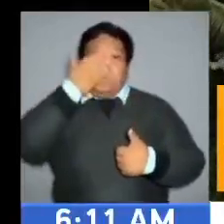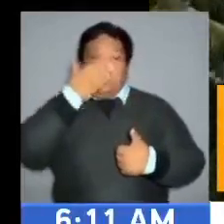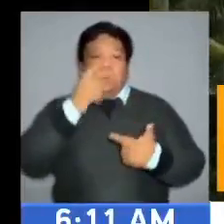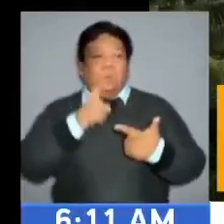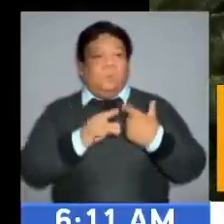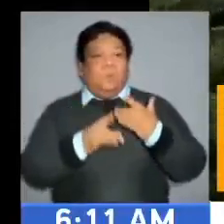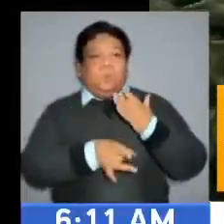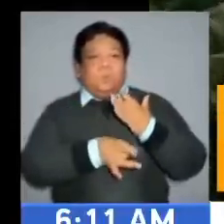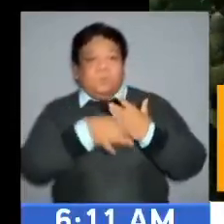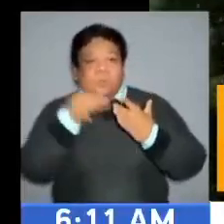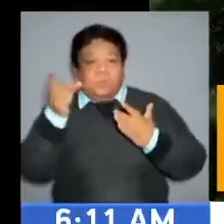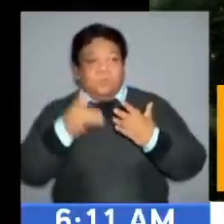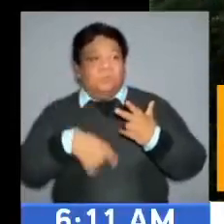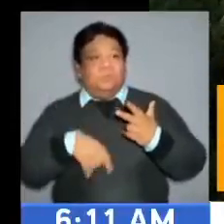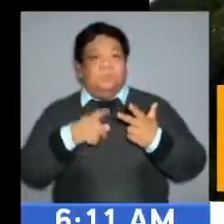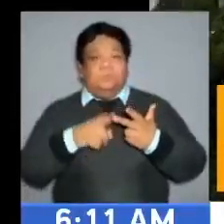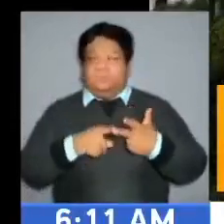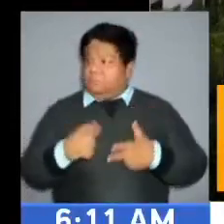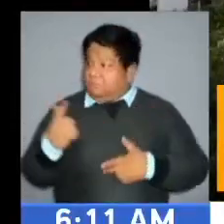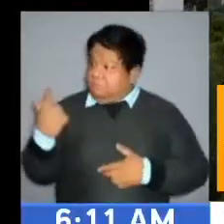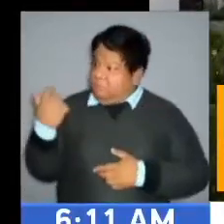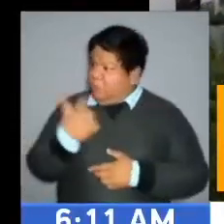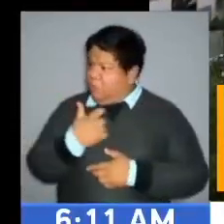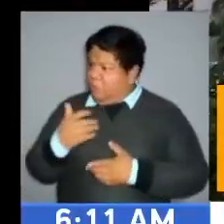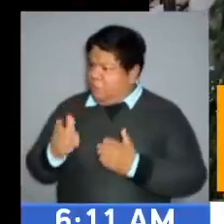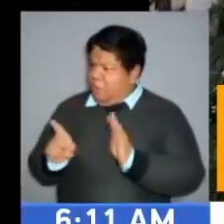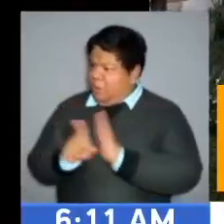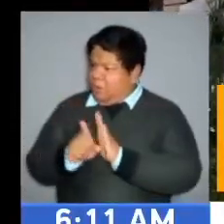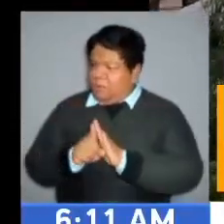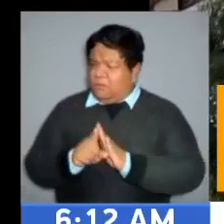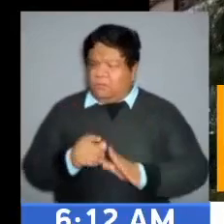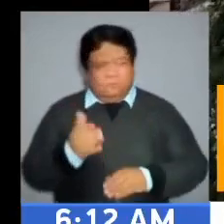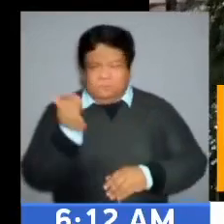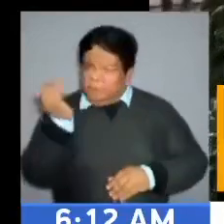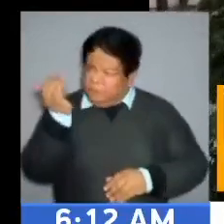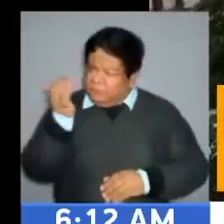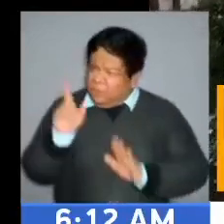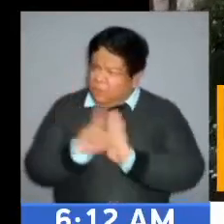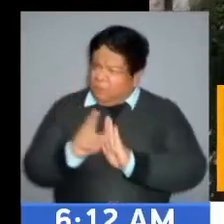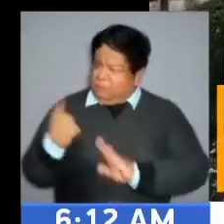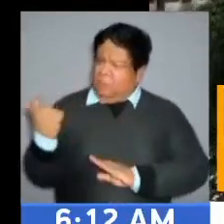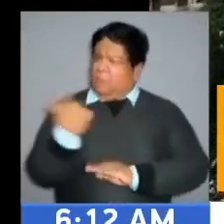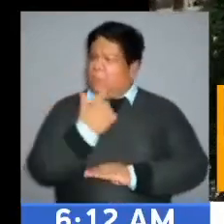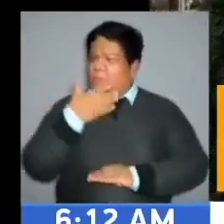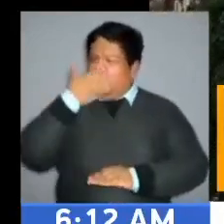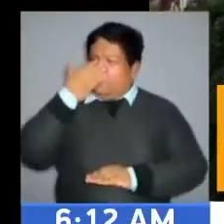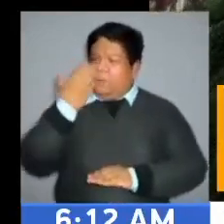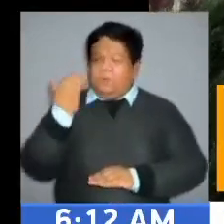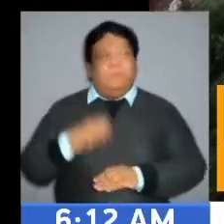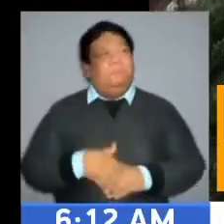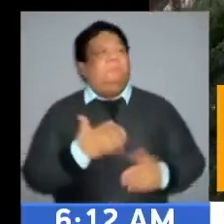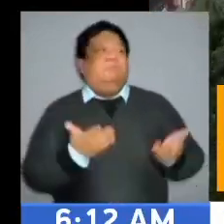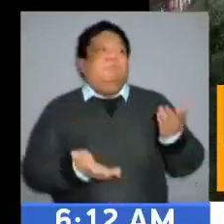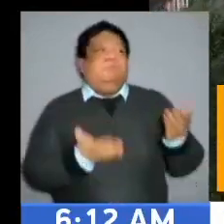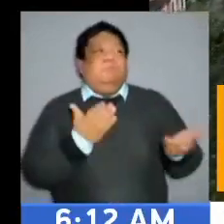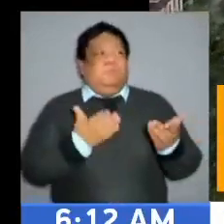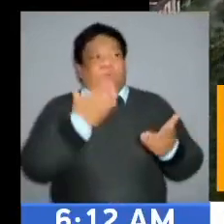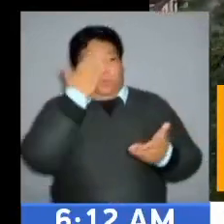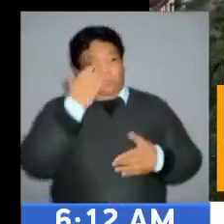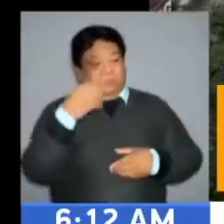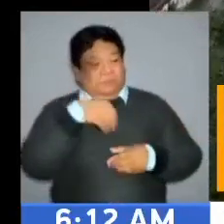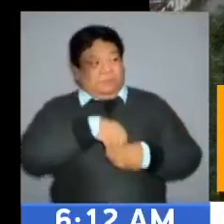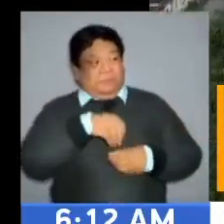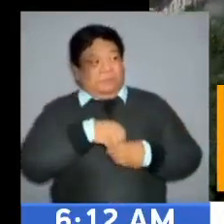pabango, bawal? Yes, pabawal. Bakit po? Pabango, sir. Bakit po bawal yung pabango? Kasi po sir, baka pumamaya sa loob ng pabango, doon po nila naglalagay sila ng mga